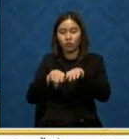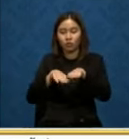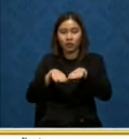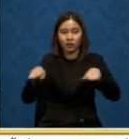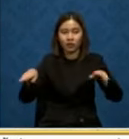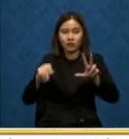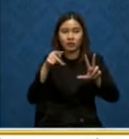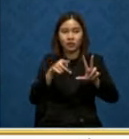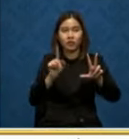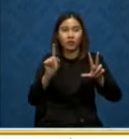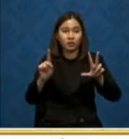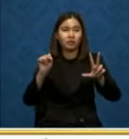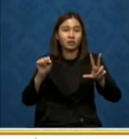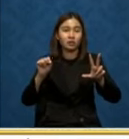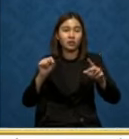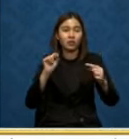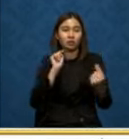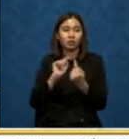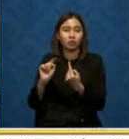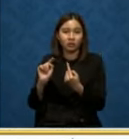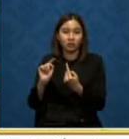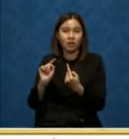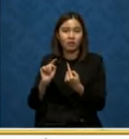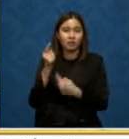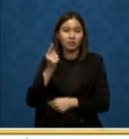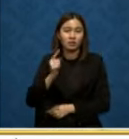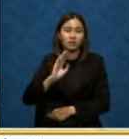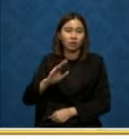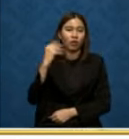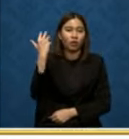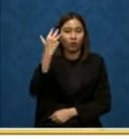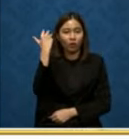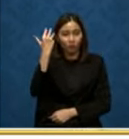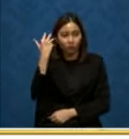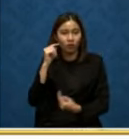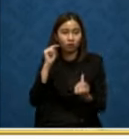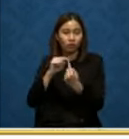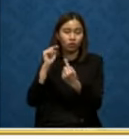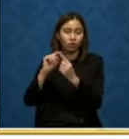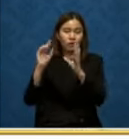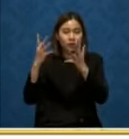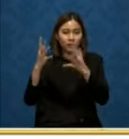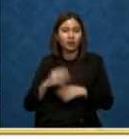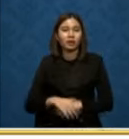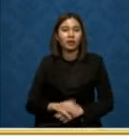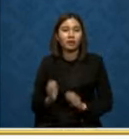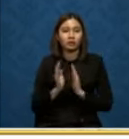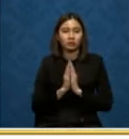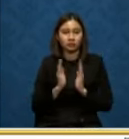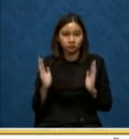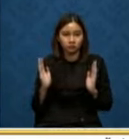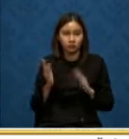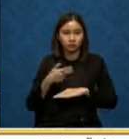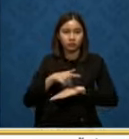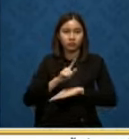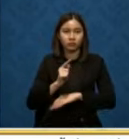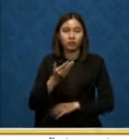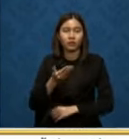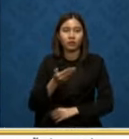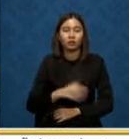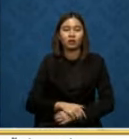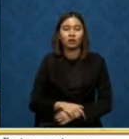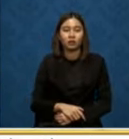ต่อ 1นำเข้านั้นสอดคล้องกับความเป็นจริงของฤดูกาลผลิตหรือเปล่านะครับกราบขอบพระคุณท่านประธานสมาธิ